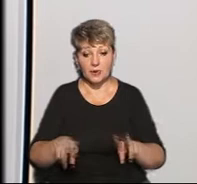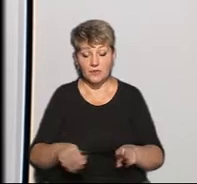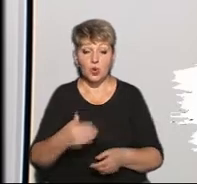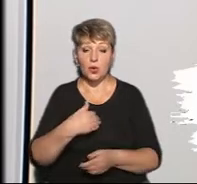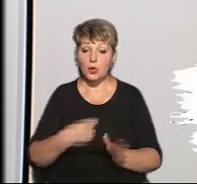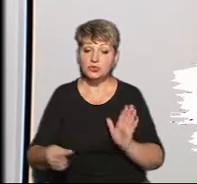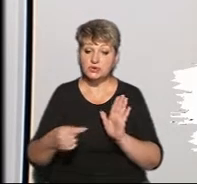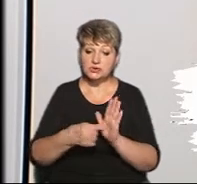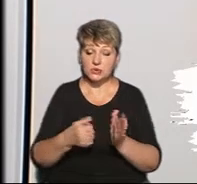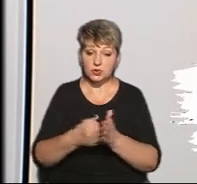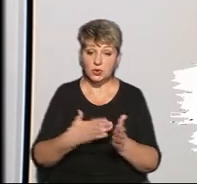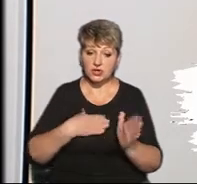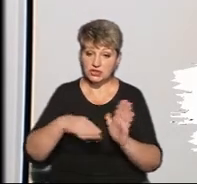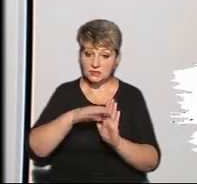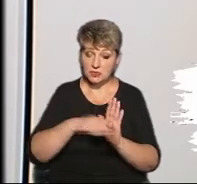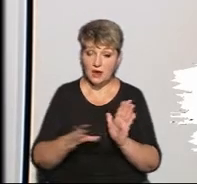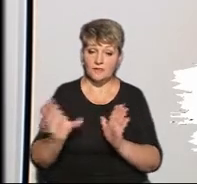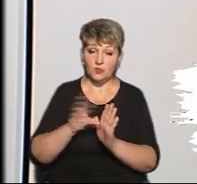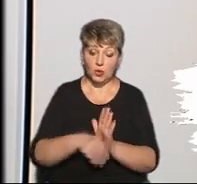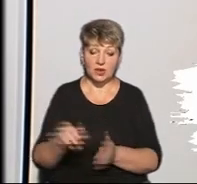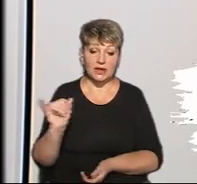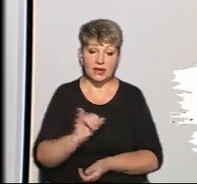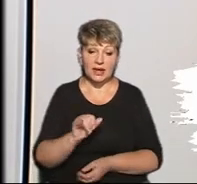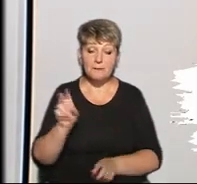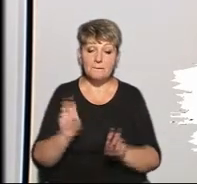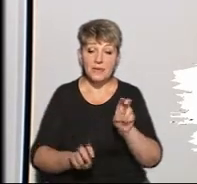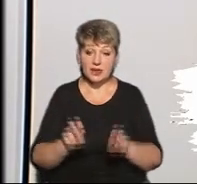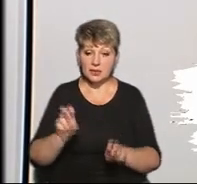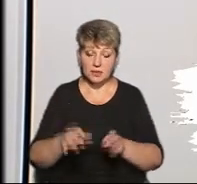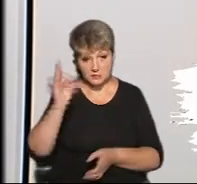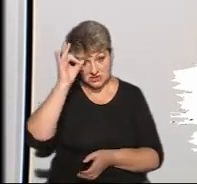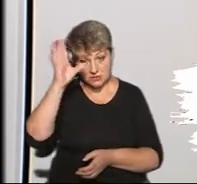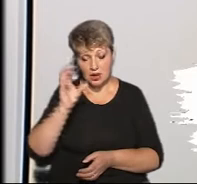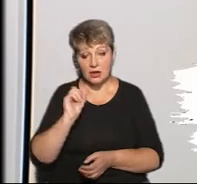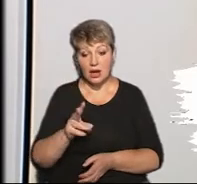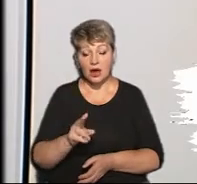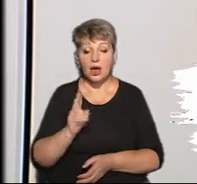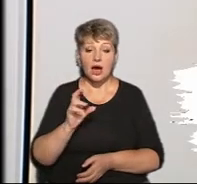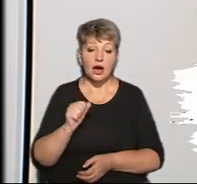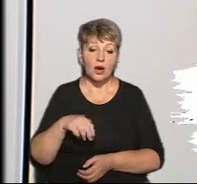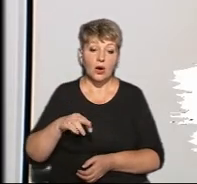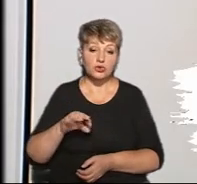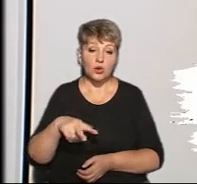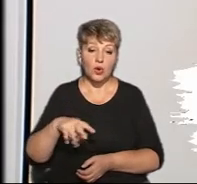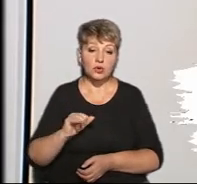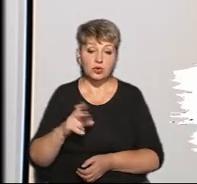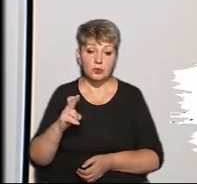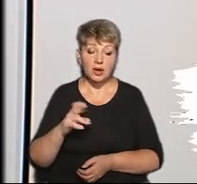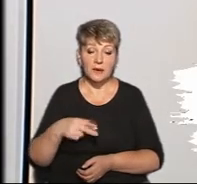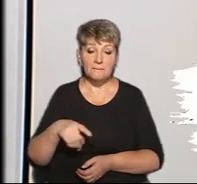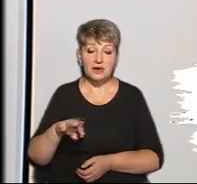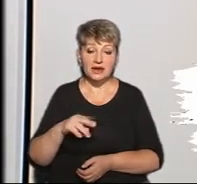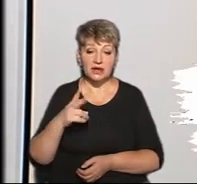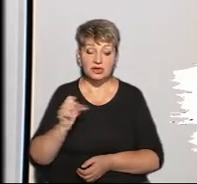що до нашого списку входять в тому числі підприємці відомі, такі як Юрій Каталуб, Віталій Прядка